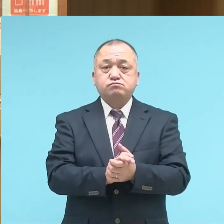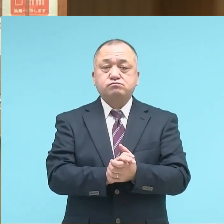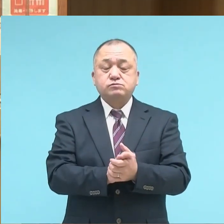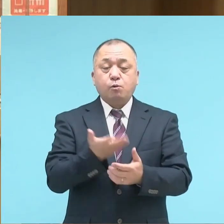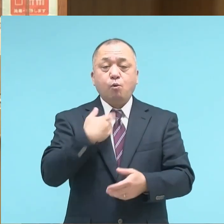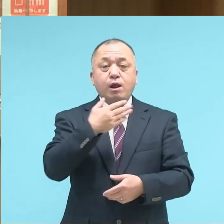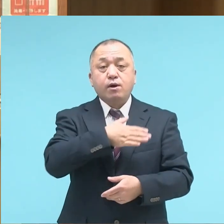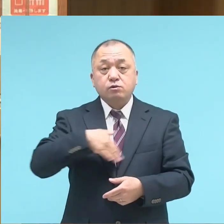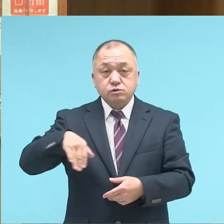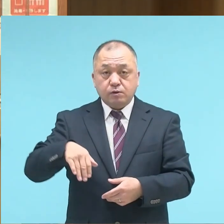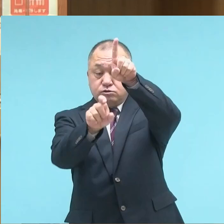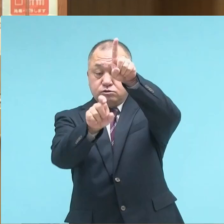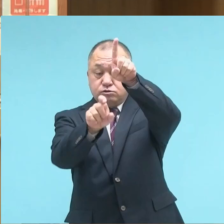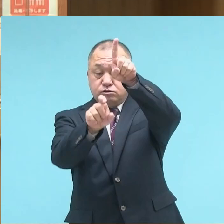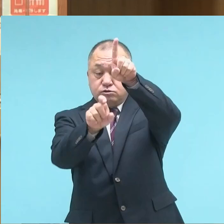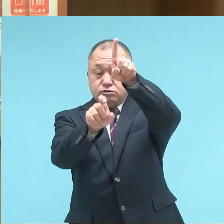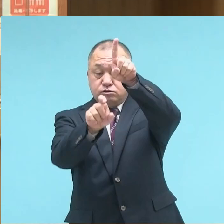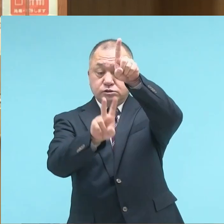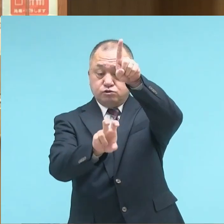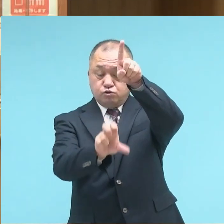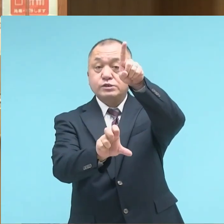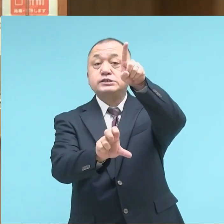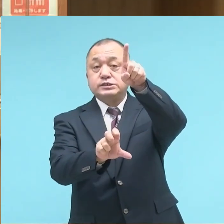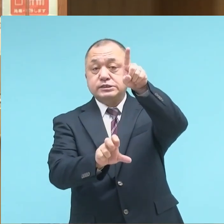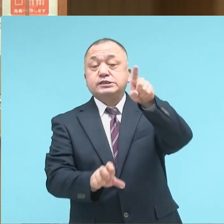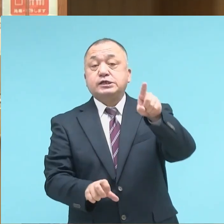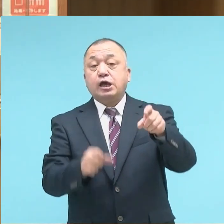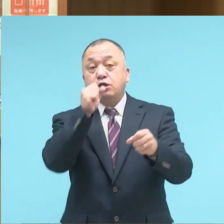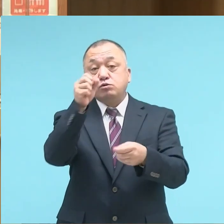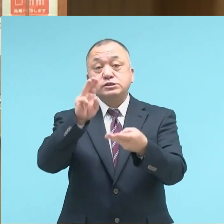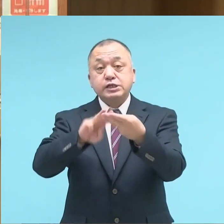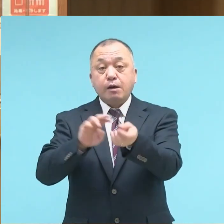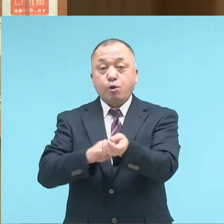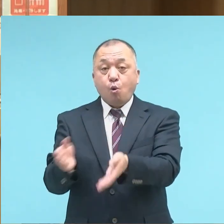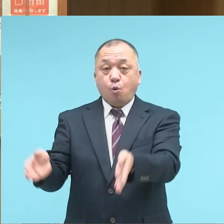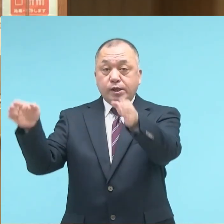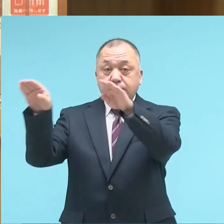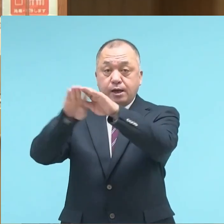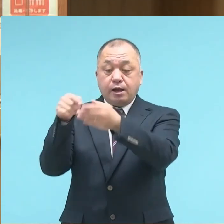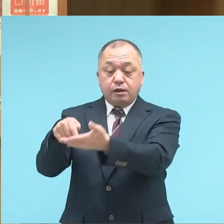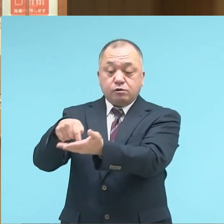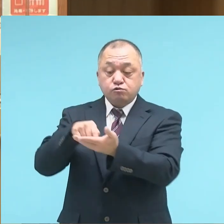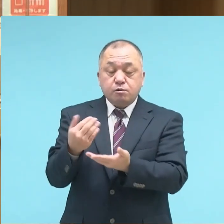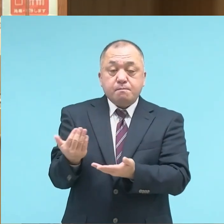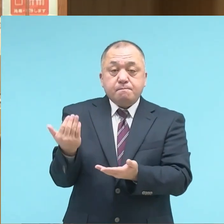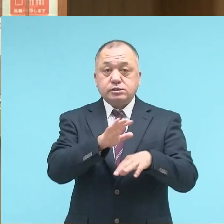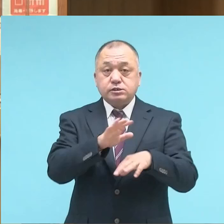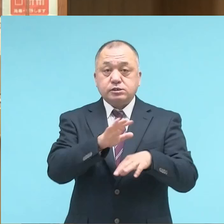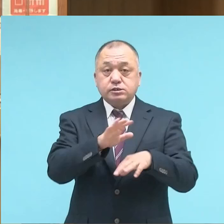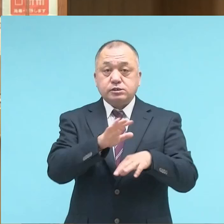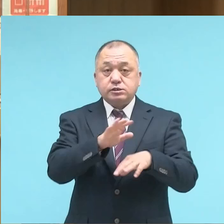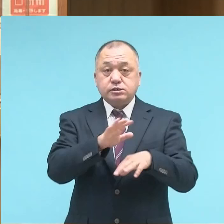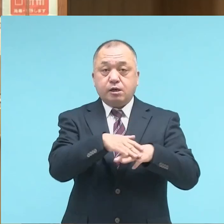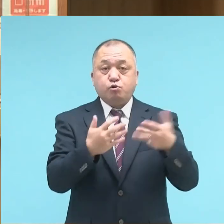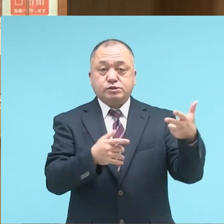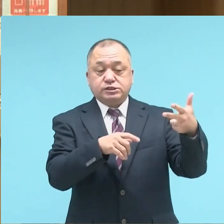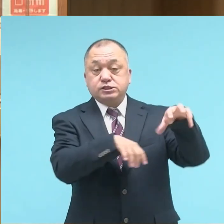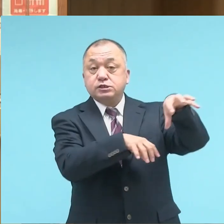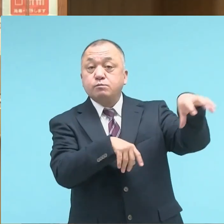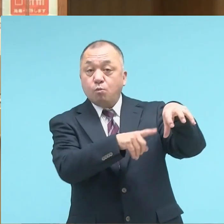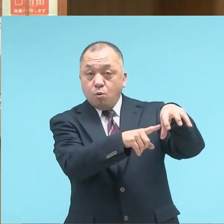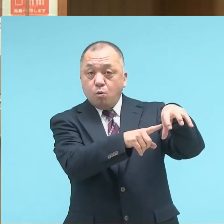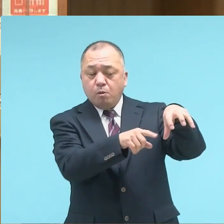我々としてはその11月25日にその吉田病院からそういった話が来る前からですね、札幌市におい